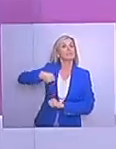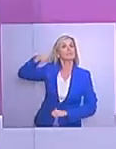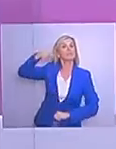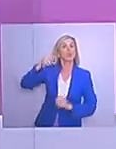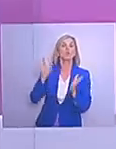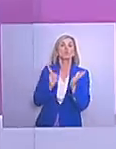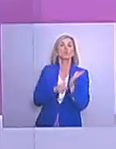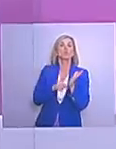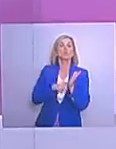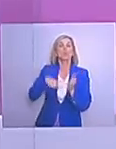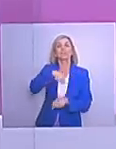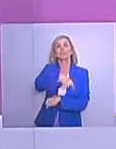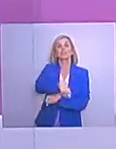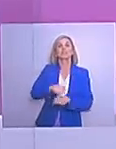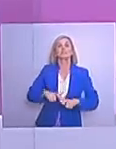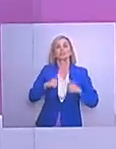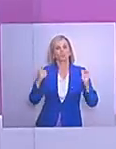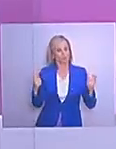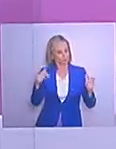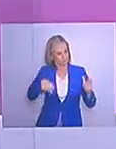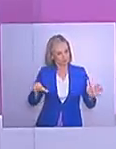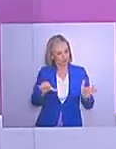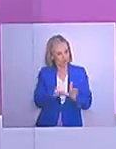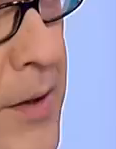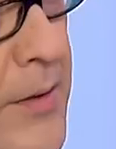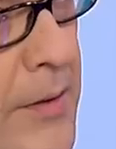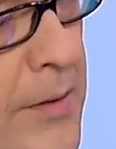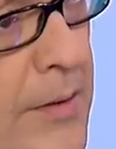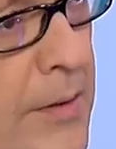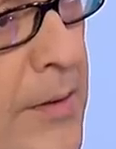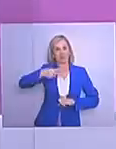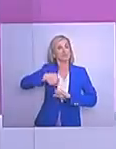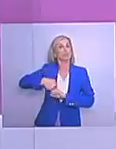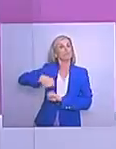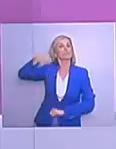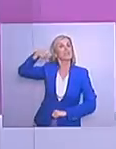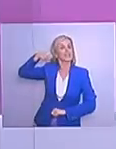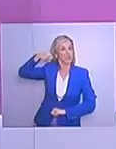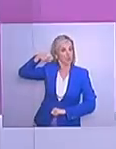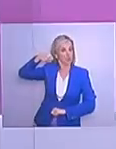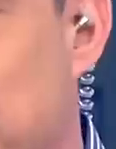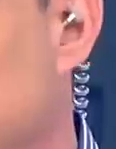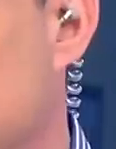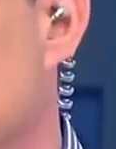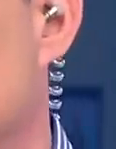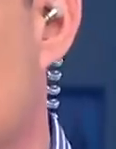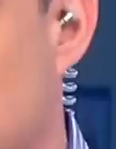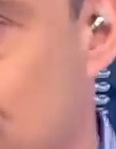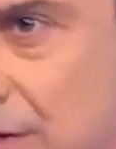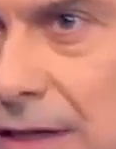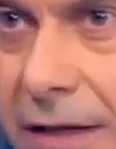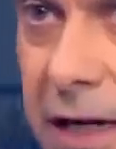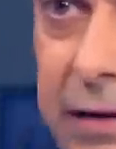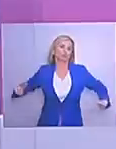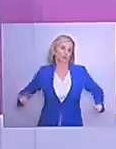αυτούς άγραφους νόμους που λέμε, αλλά κανείς δεν το χρησιμοποιεί. Πάει με την πεπατημένη, με τη σειρά κατάταξη του καθενός, γιατί έτσι αποφάσισε ο ελληνικός